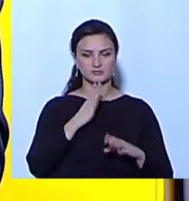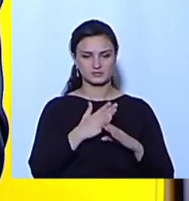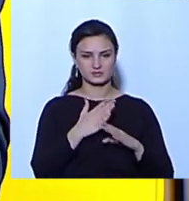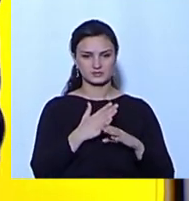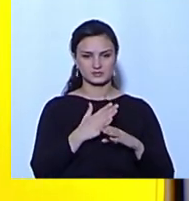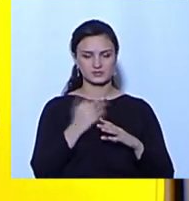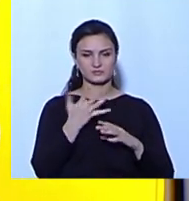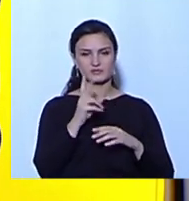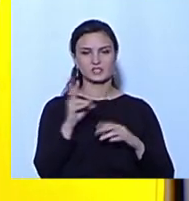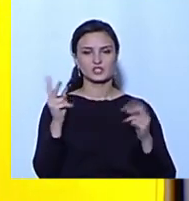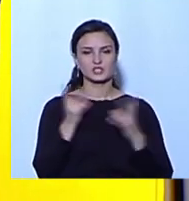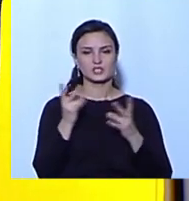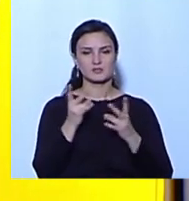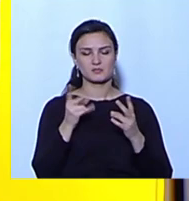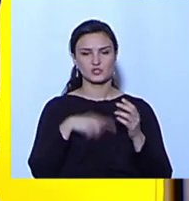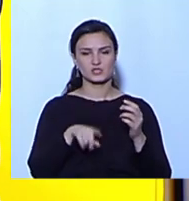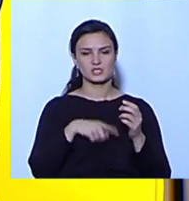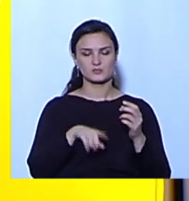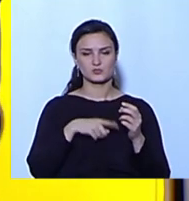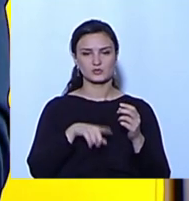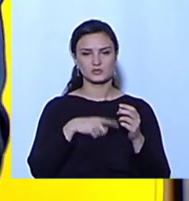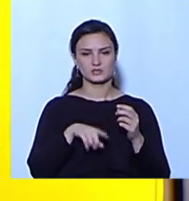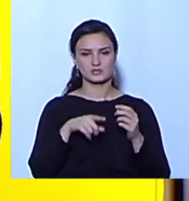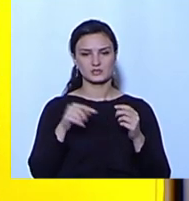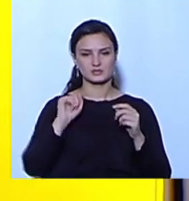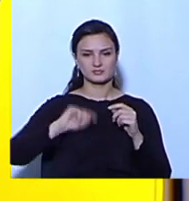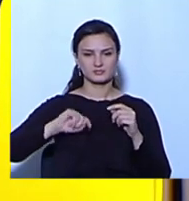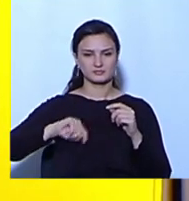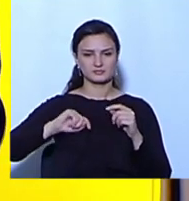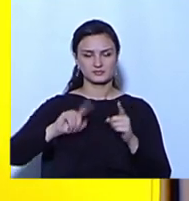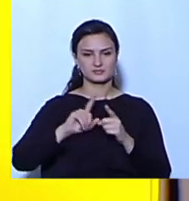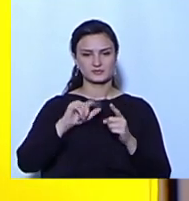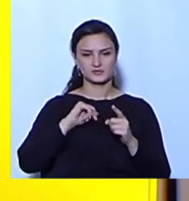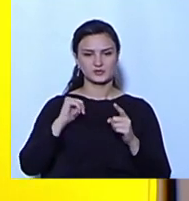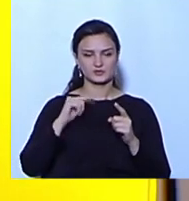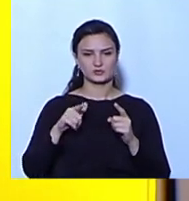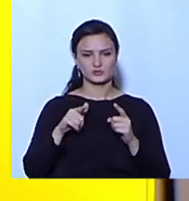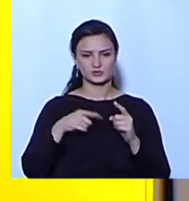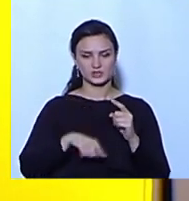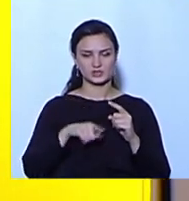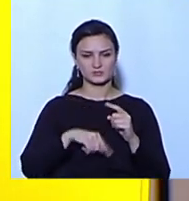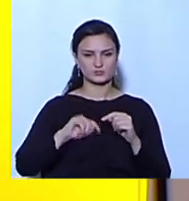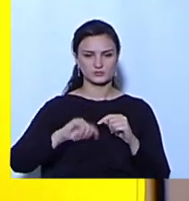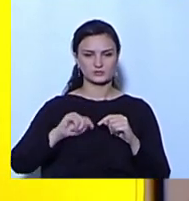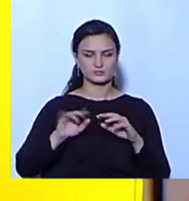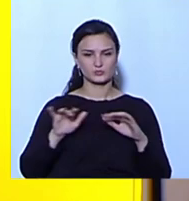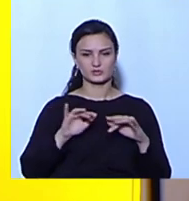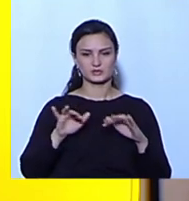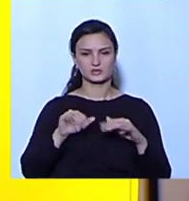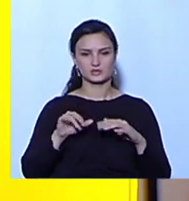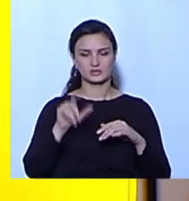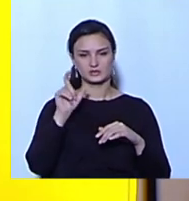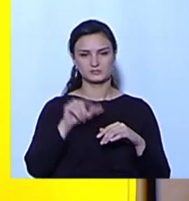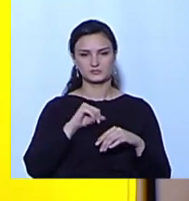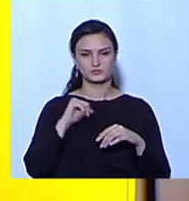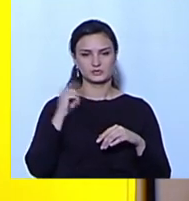თქვა და რომელთაც ჭირდებათ შარდის ბუშტის კათეტერიზაცია, ანუ ისინი თვითონ შარდის ბუშტის ფუნქციას, ასე ვთქვათ,